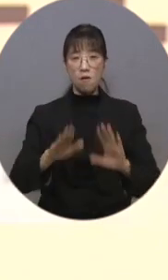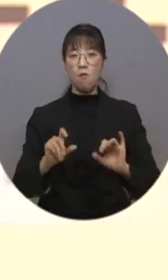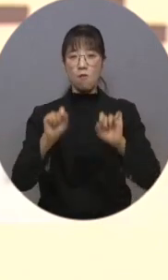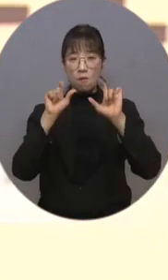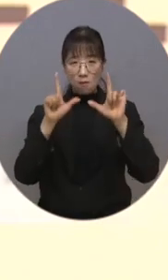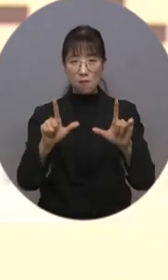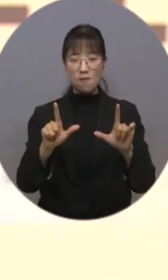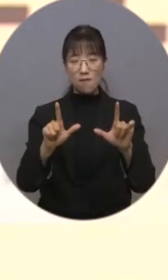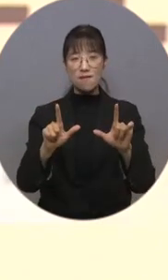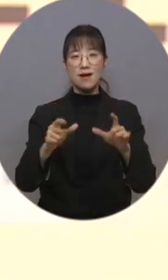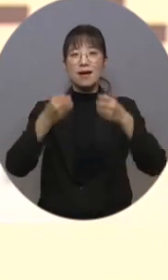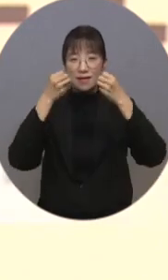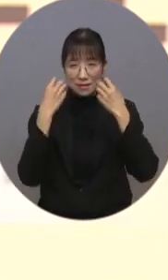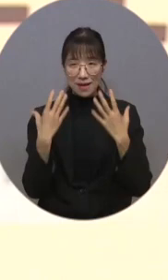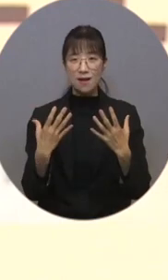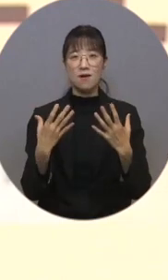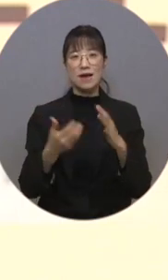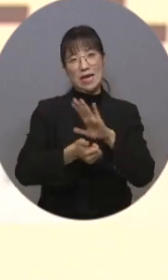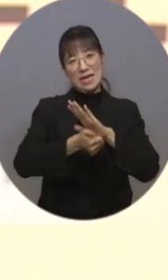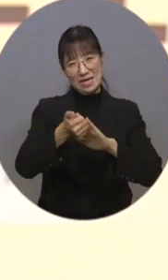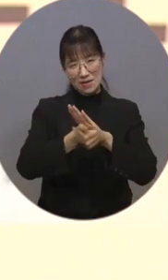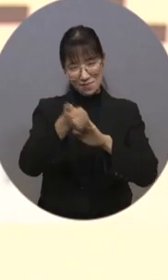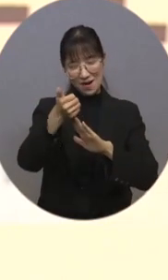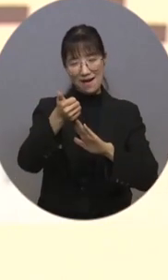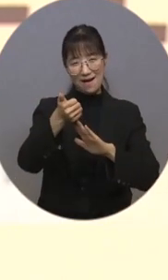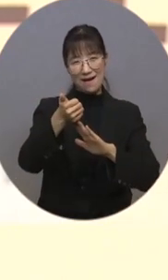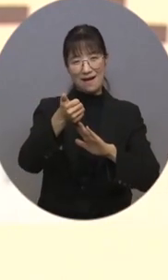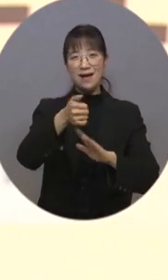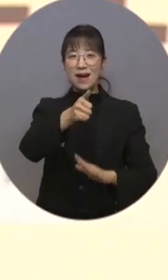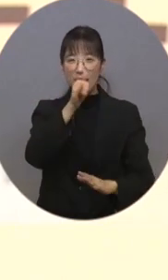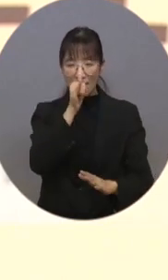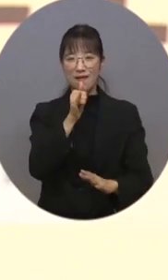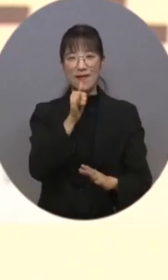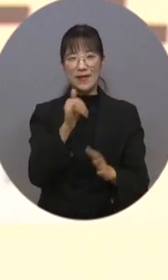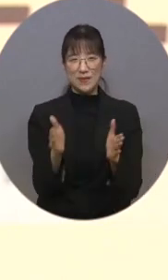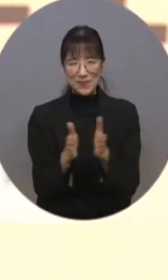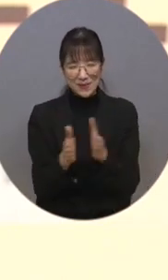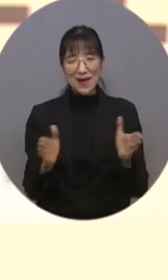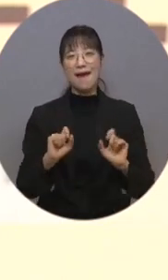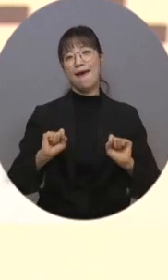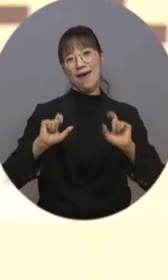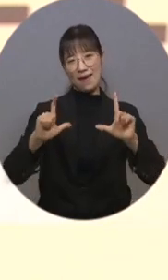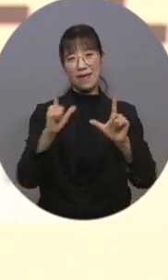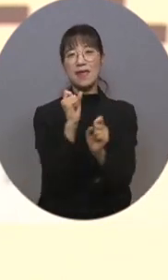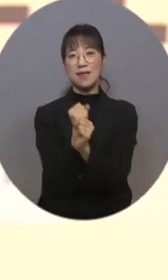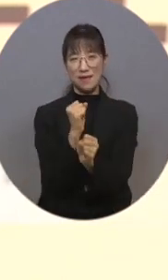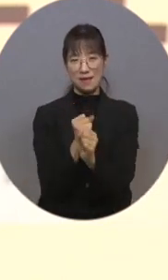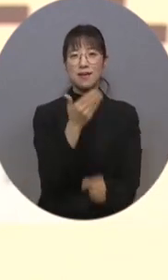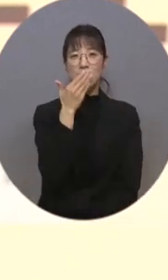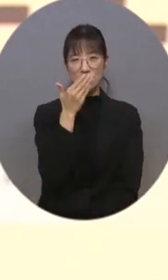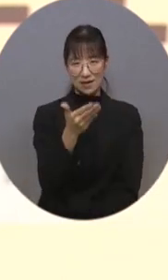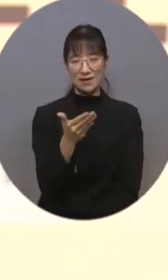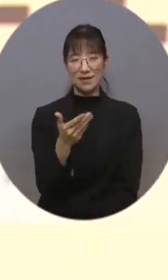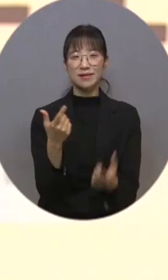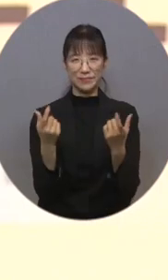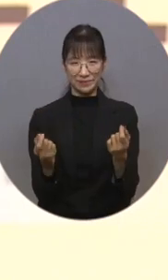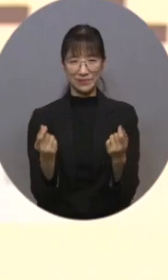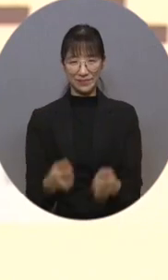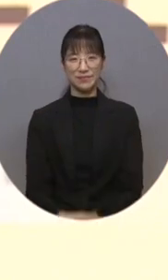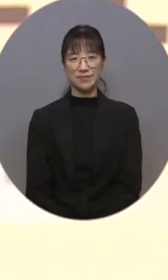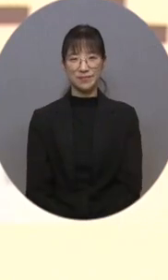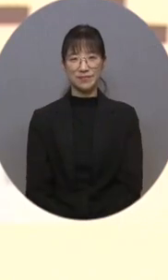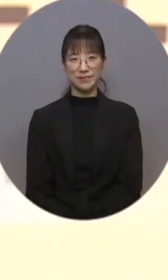2023년은 또 새롭고 희망찬 그런 도약의 해로 만들 것으로 또